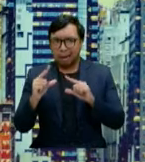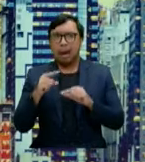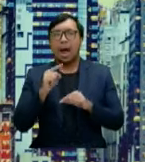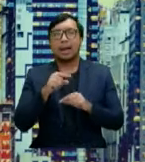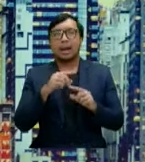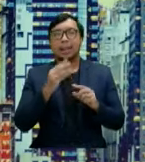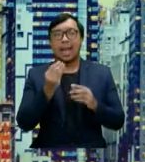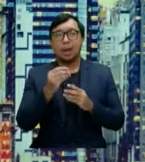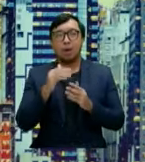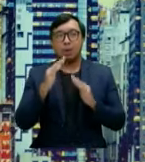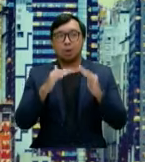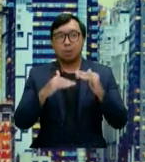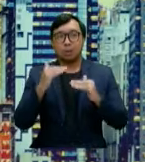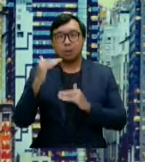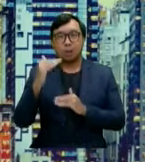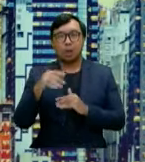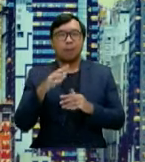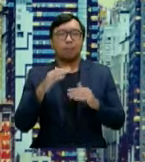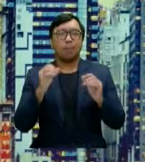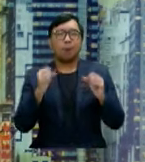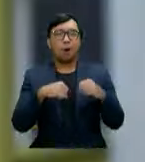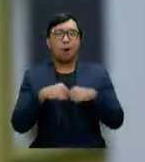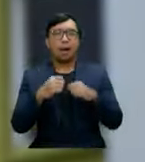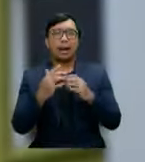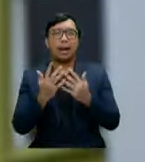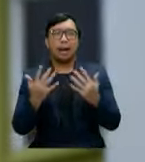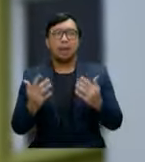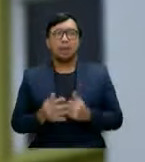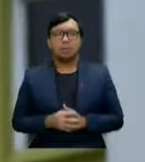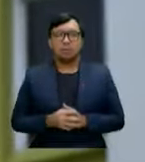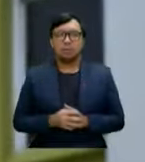adalah kebijakan yang pro rakyat.